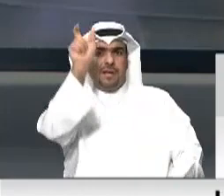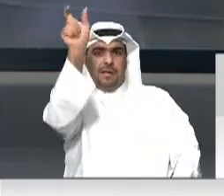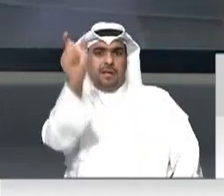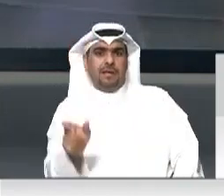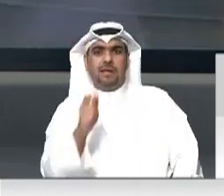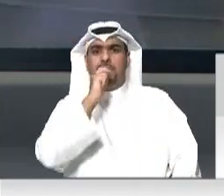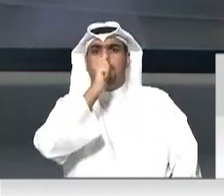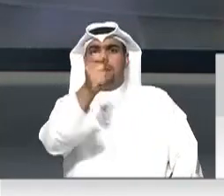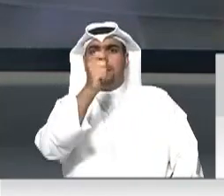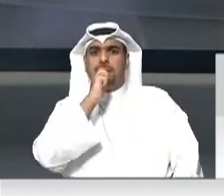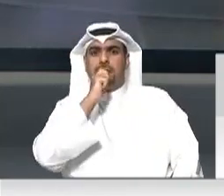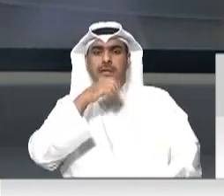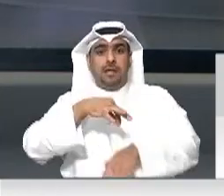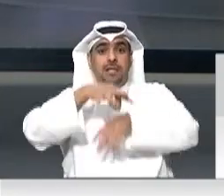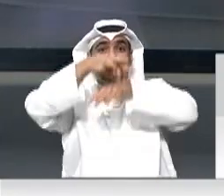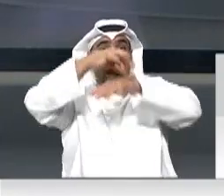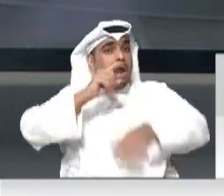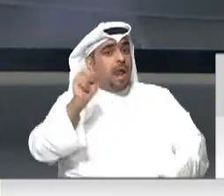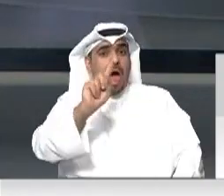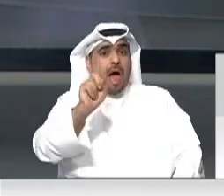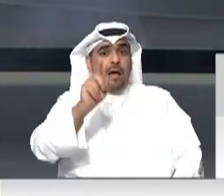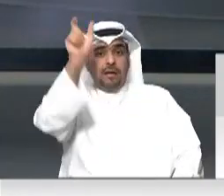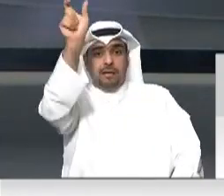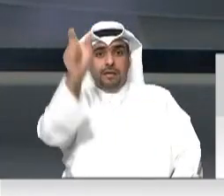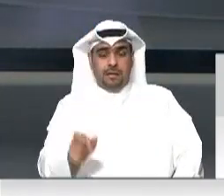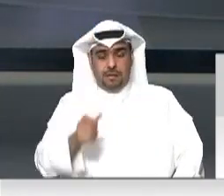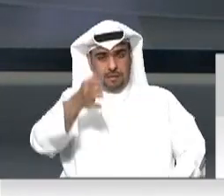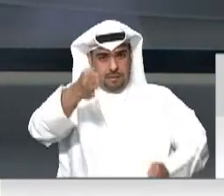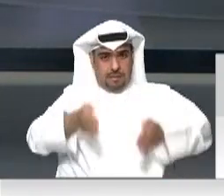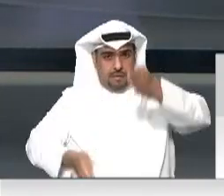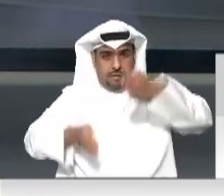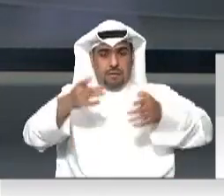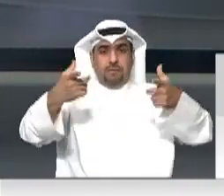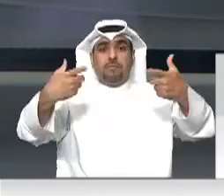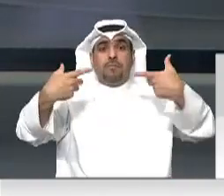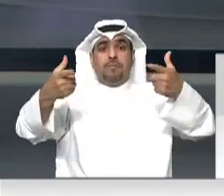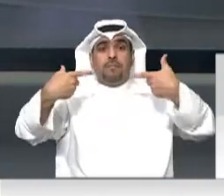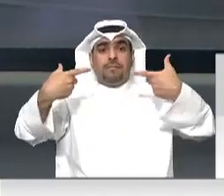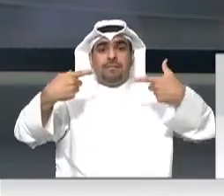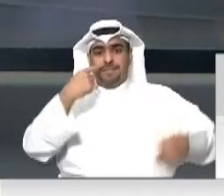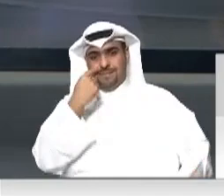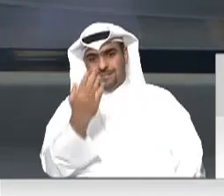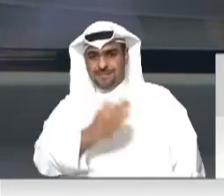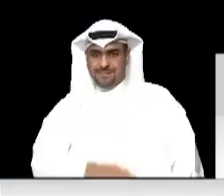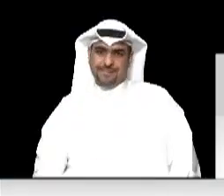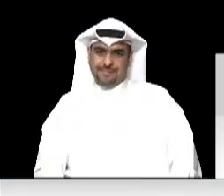حول اهميته وكيفيه الاستفاده منه نتابعها في هذا التقرير